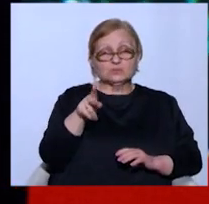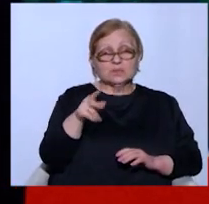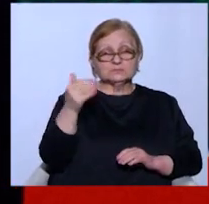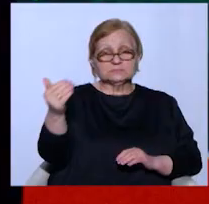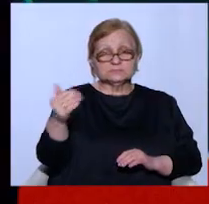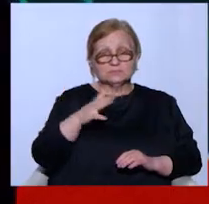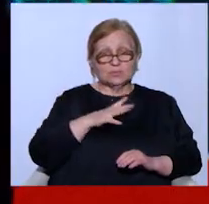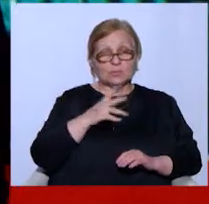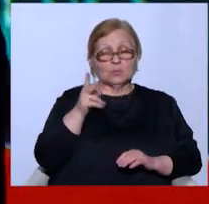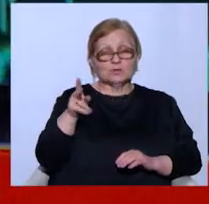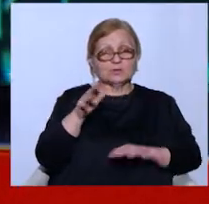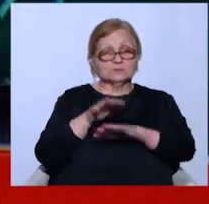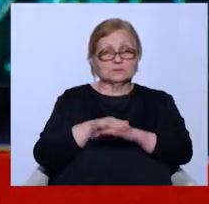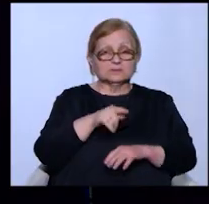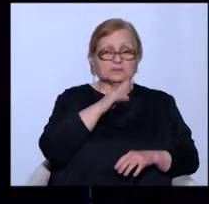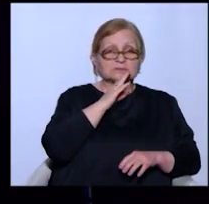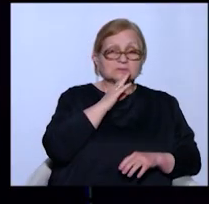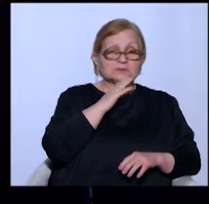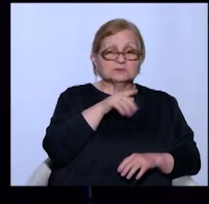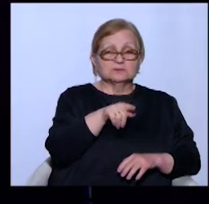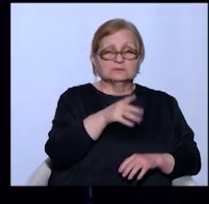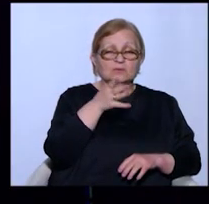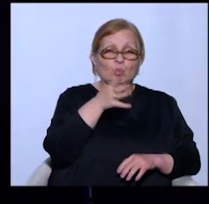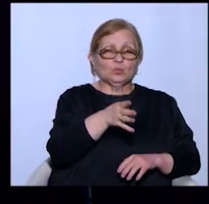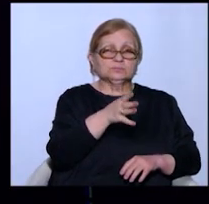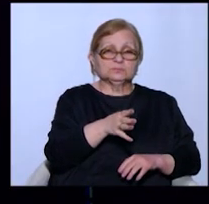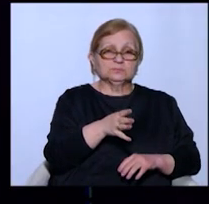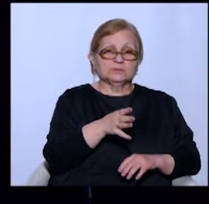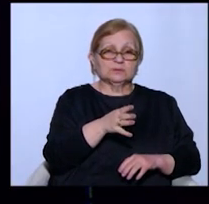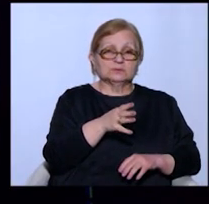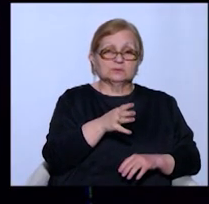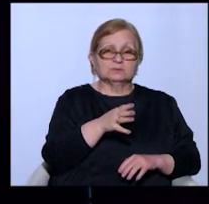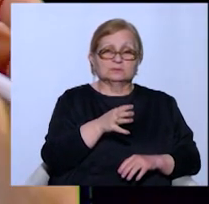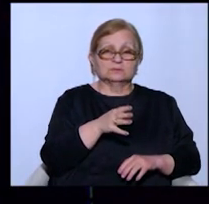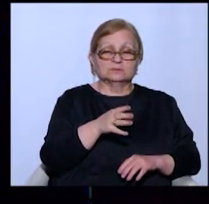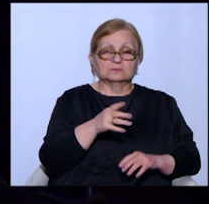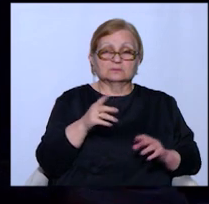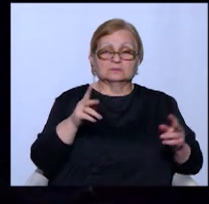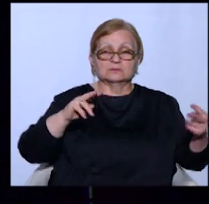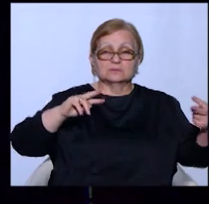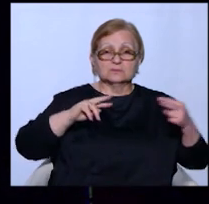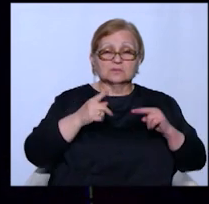ლარი, ხოლო მარიცას ქონია 4000 ლარი. ესე იგი,